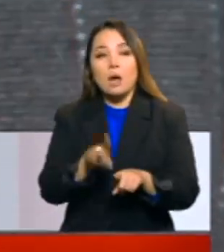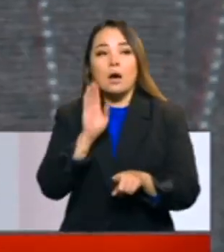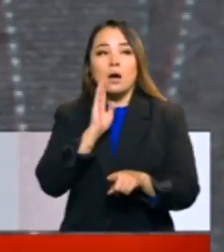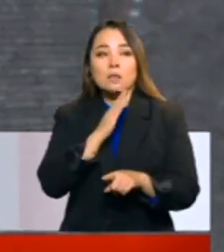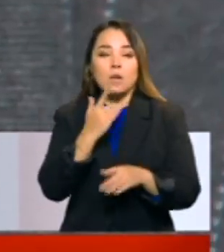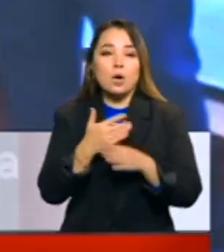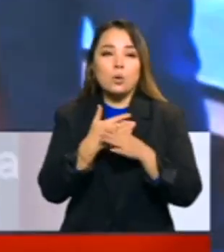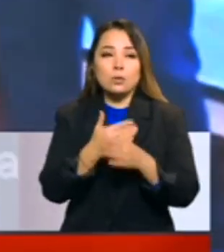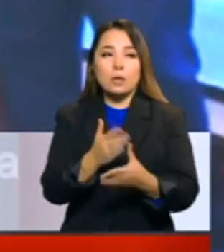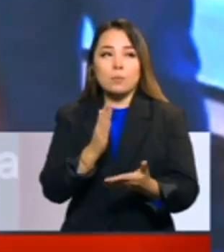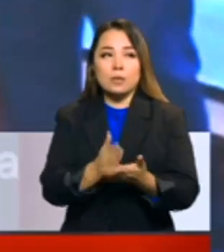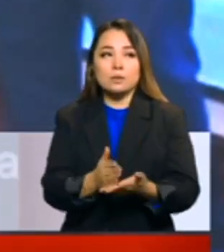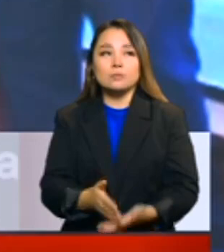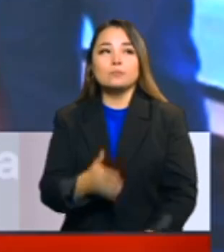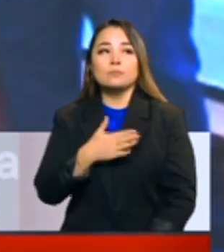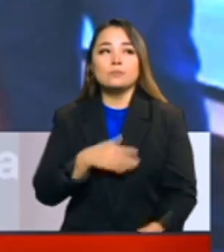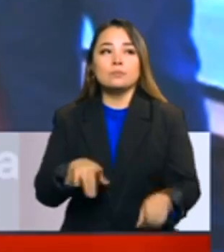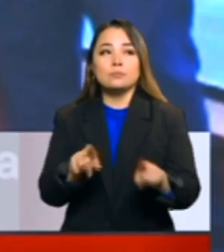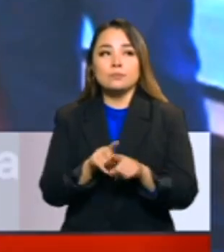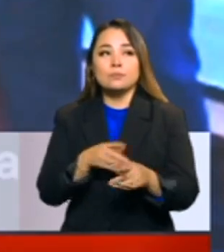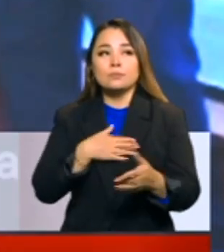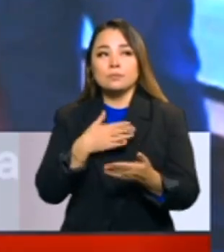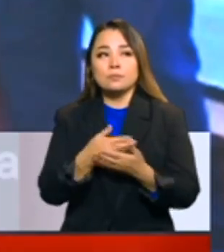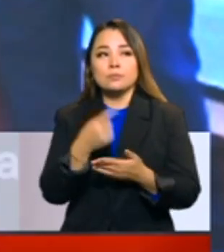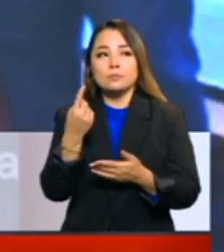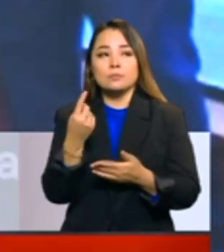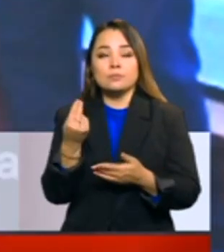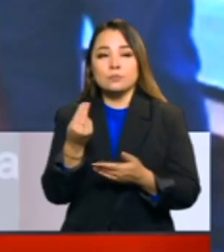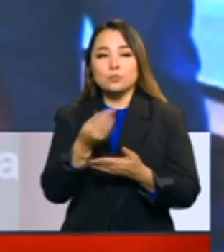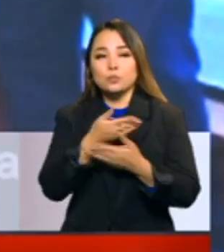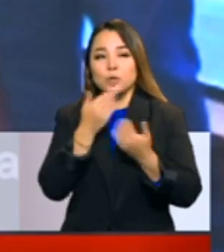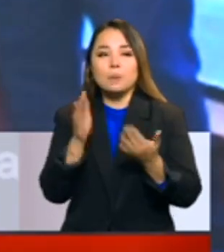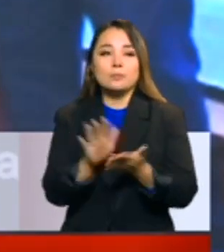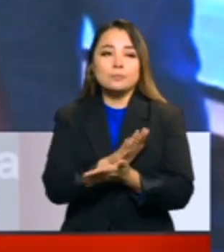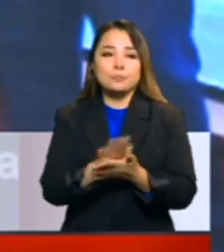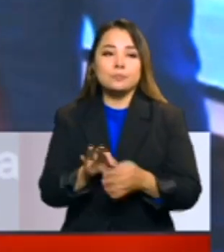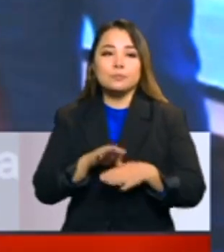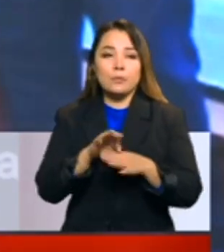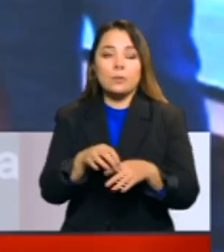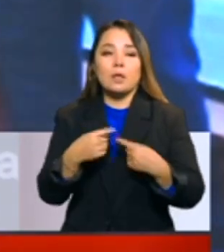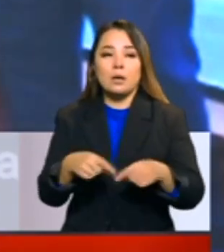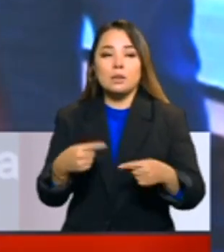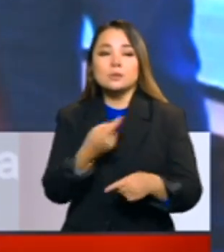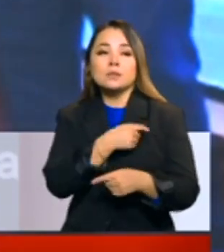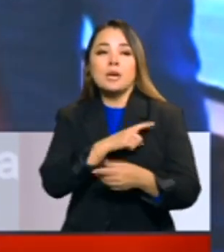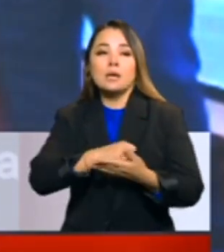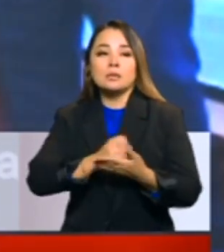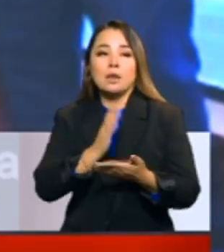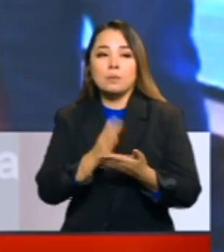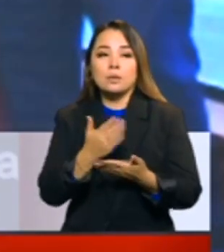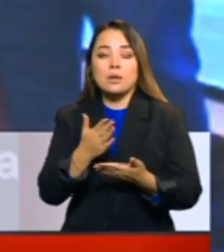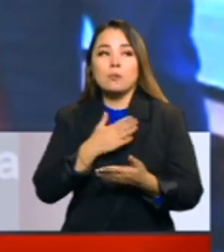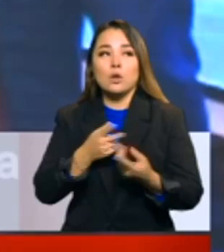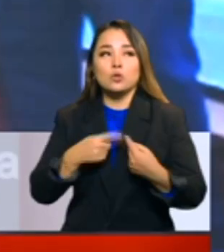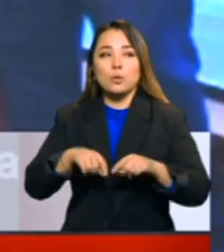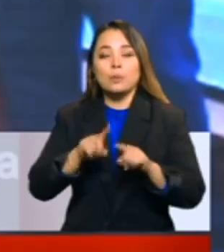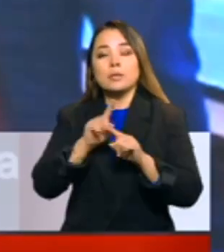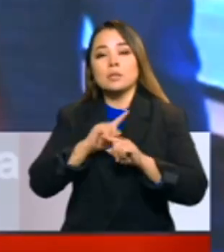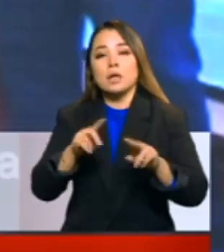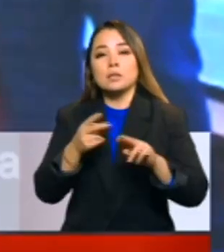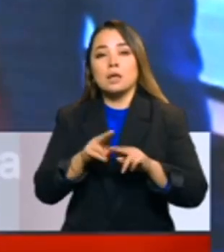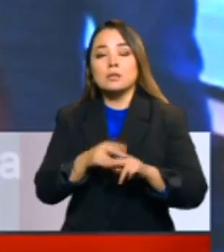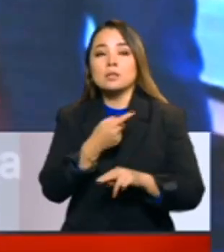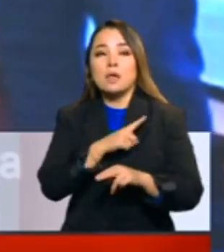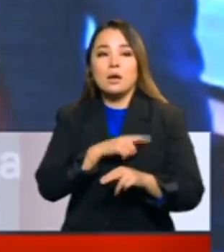аналардың басын қосқан. Мен сияқты аналар ерікті түрде бір тиімсіз жұмыс жасайды, өйткені олардың балаларының әртүрлі диагноздар бар. Біздің ұйымның ерекшелігі сол,